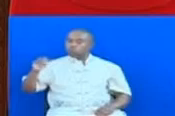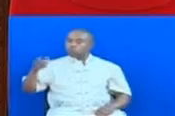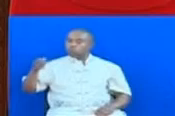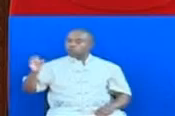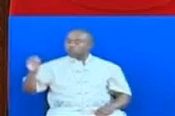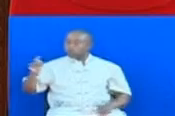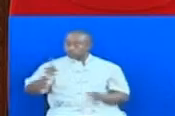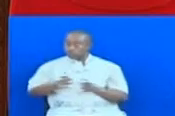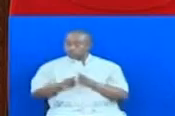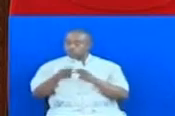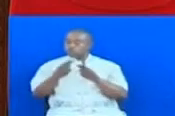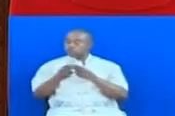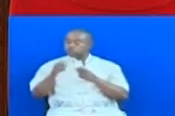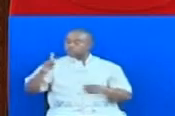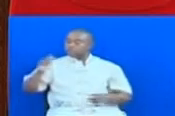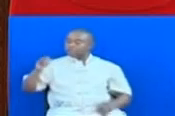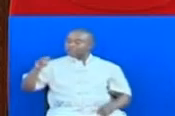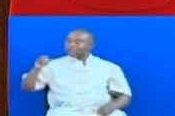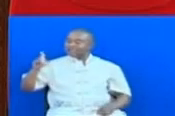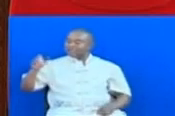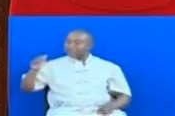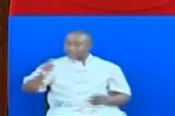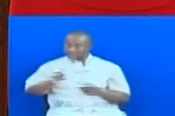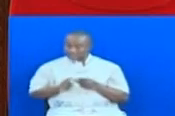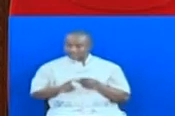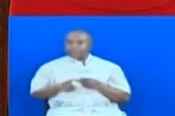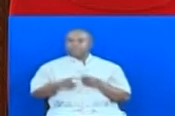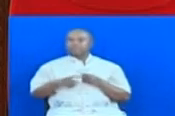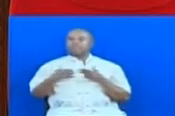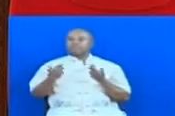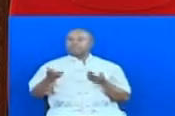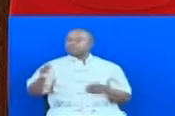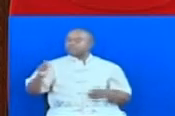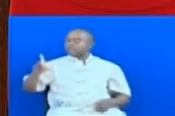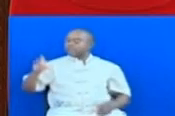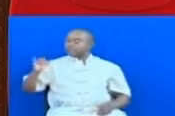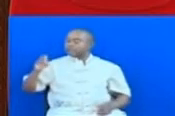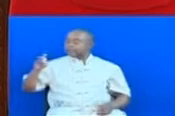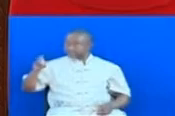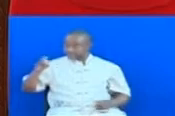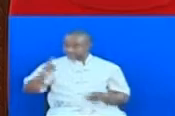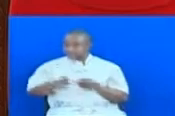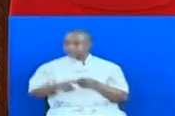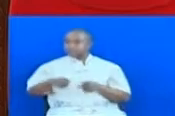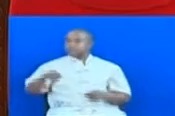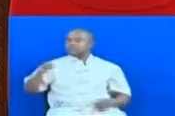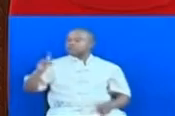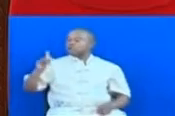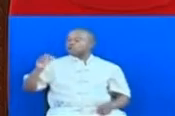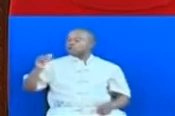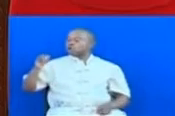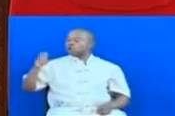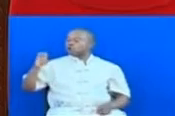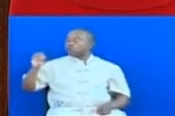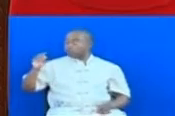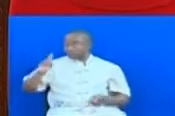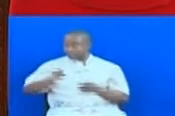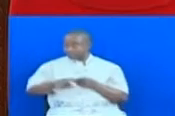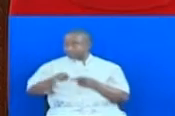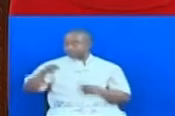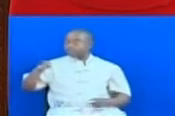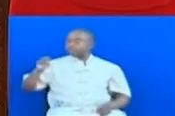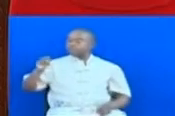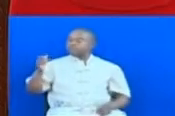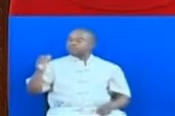Mheshimiwa Tunza Malapo; Mheshimiwa Ahmed Salum; Mheshimiwa Alex Gashaza; Mheshimiwa Kombo Juma Hamadi; Mheshimiwa Peter Msigwa;